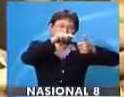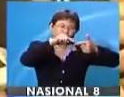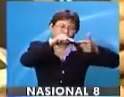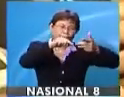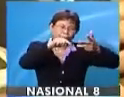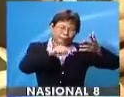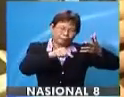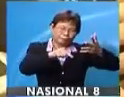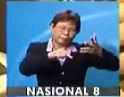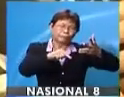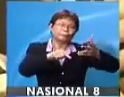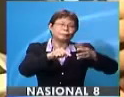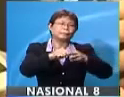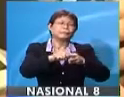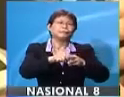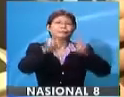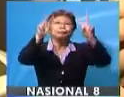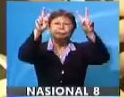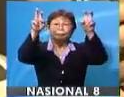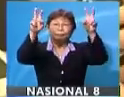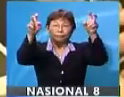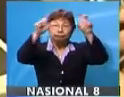melibatkan subjek matter yang